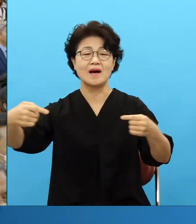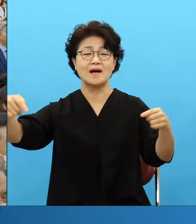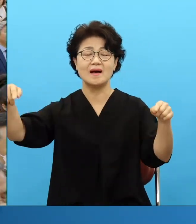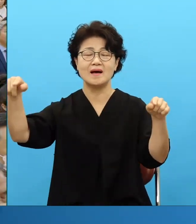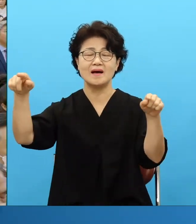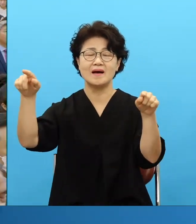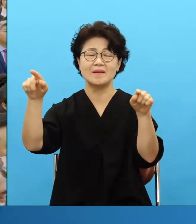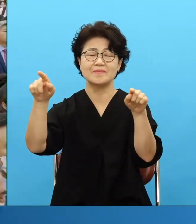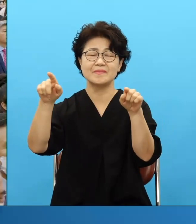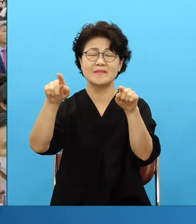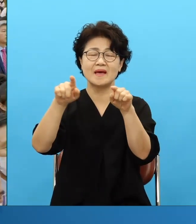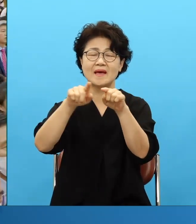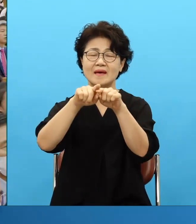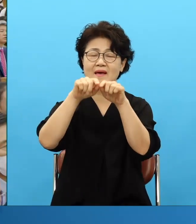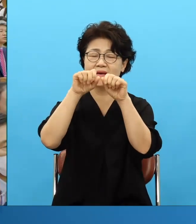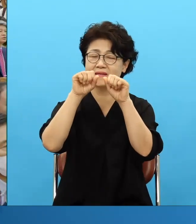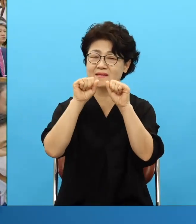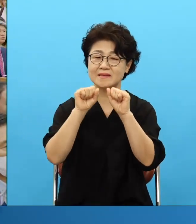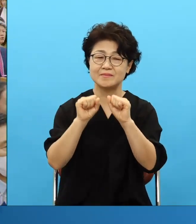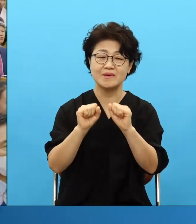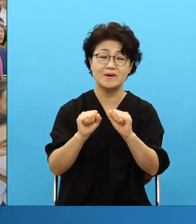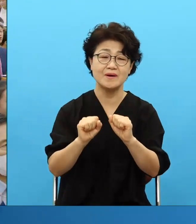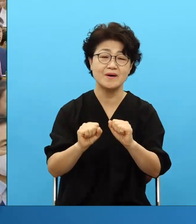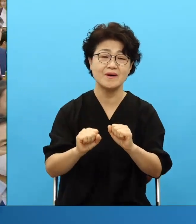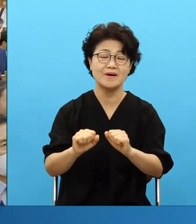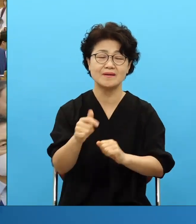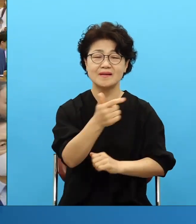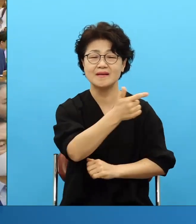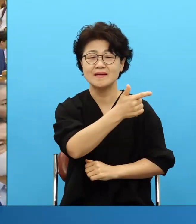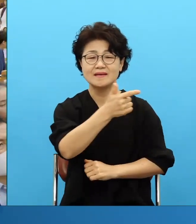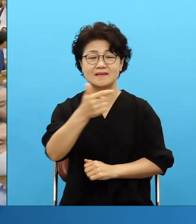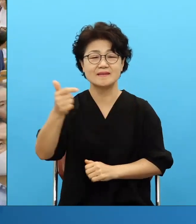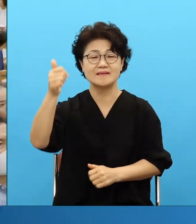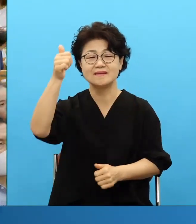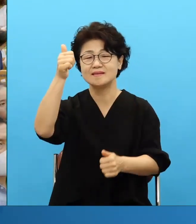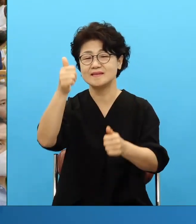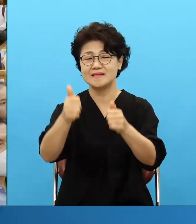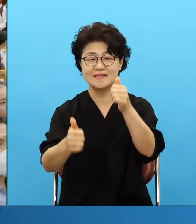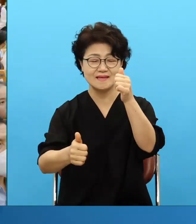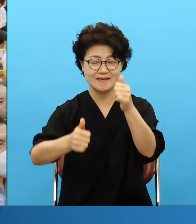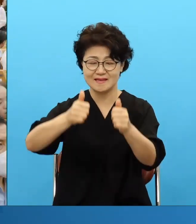주와 함께 계시면 큰